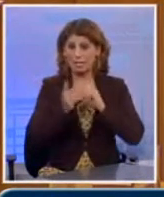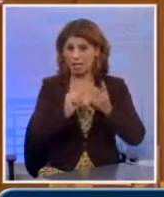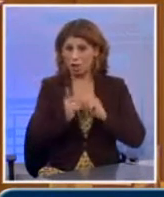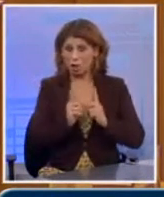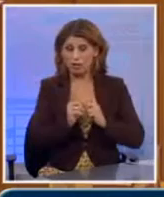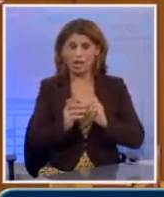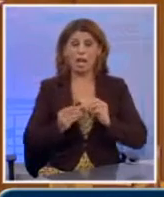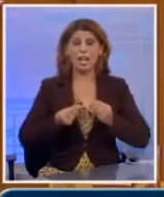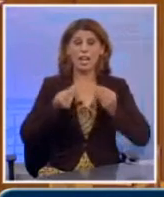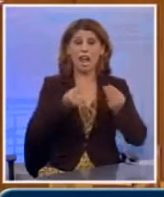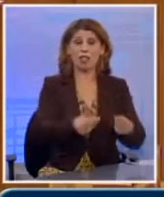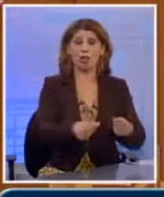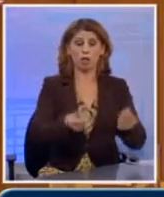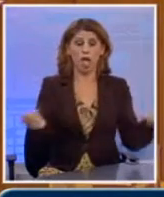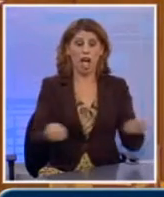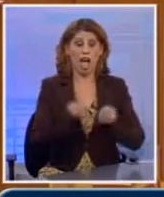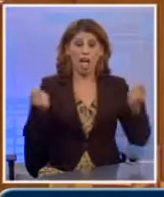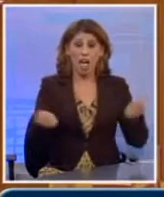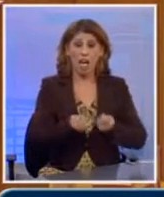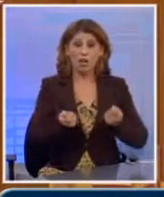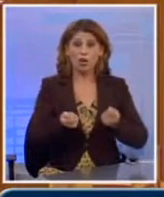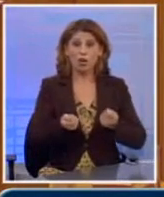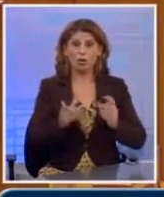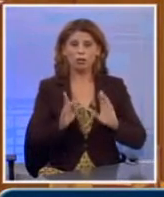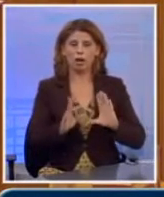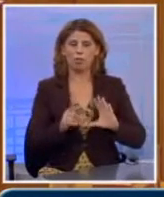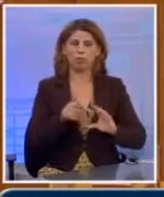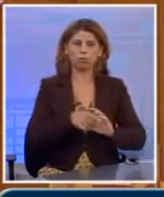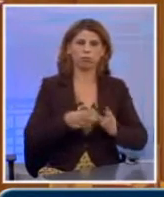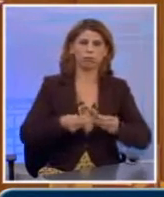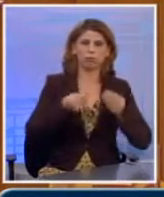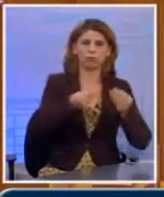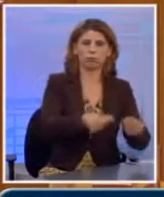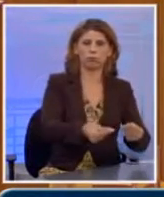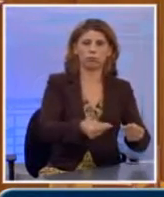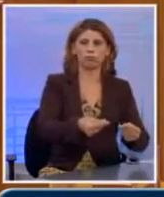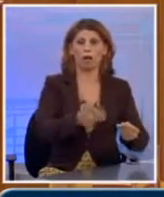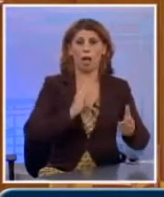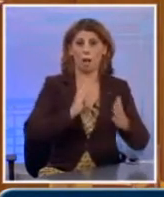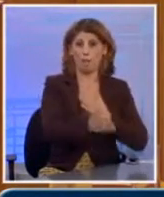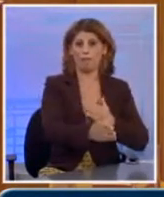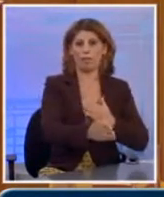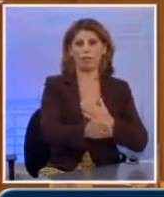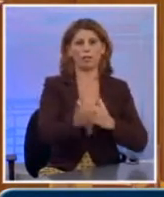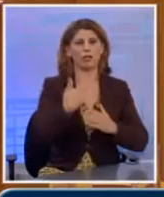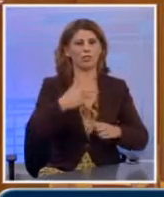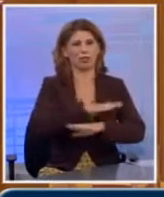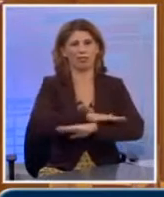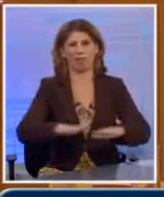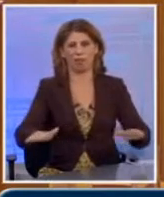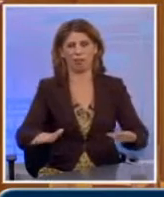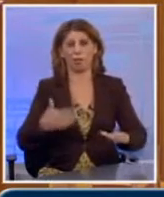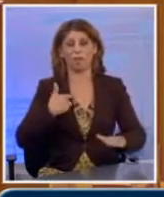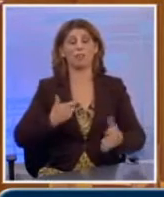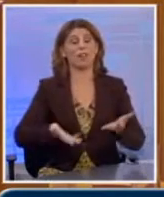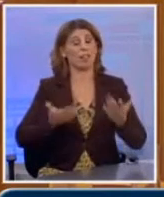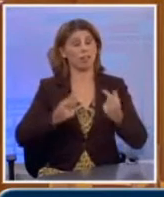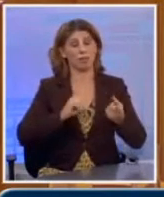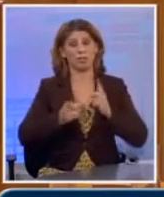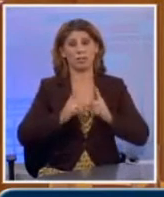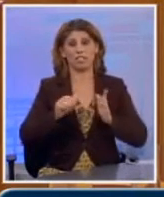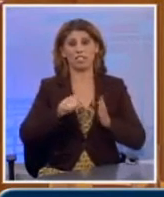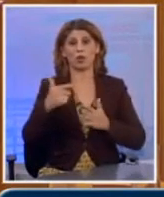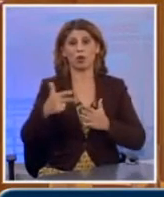καταθέσουμε. Δεν κάνουμε συμβάσεις 68 εκατομμυρίων ευρώ μεταξύ του ελληνικού